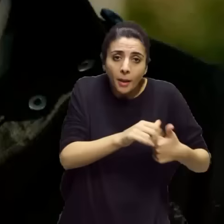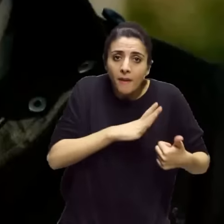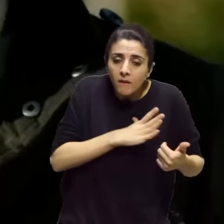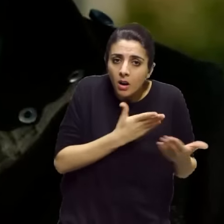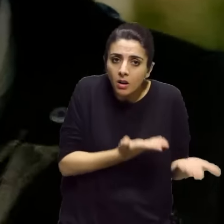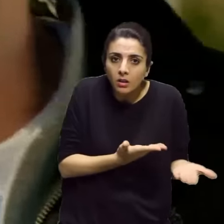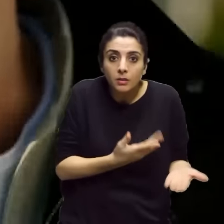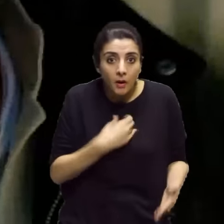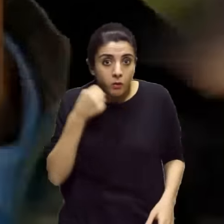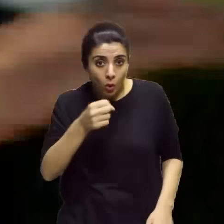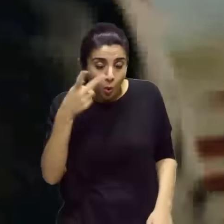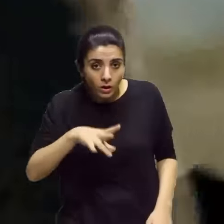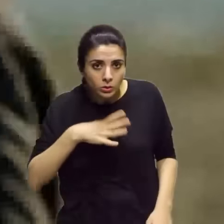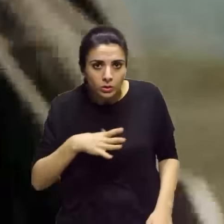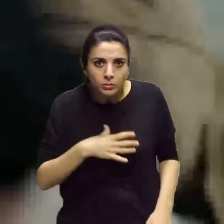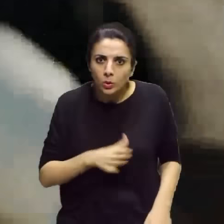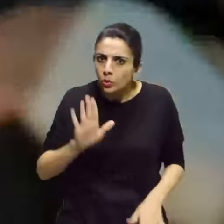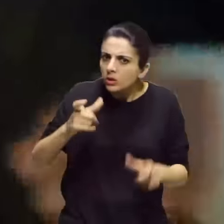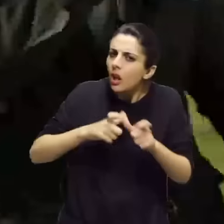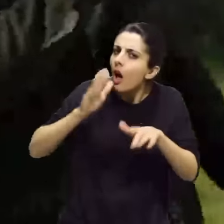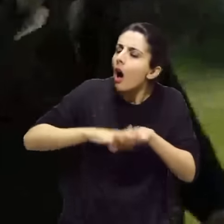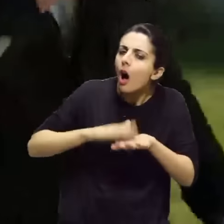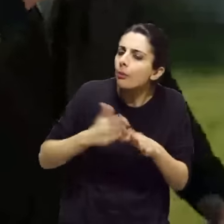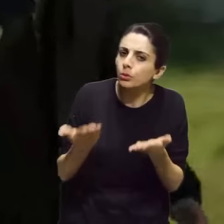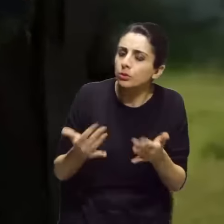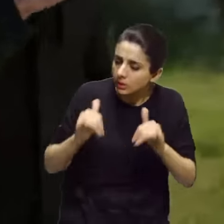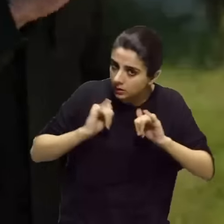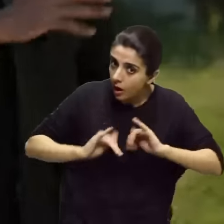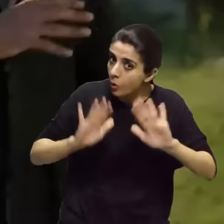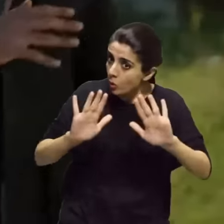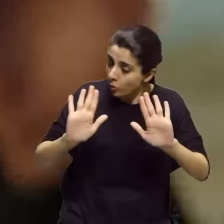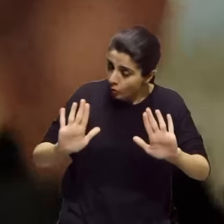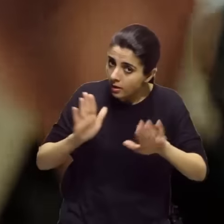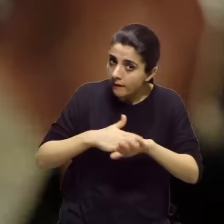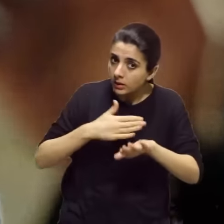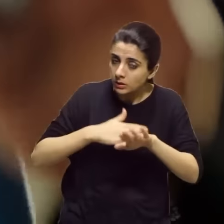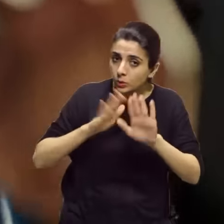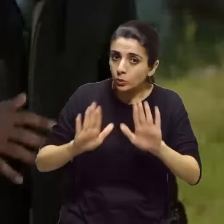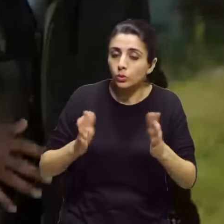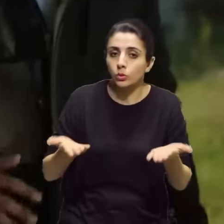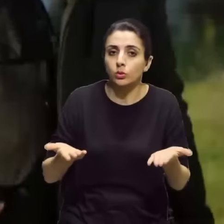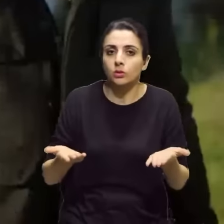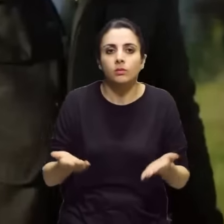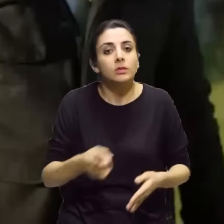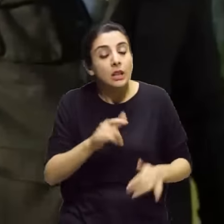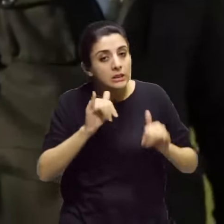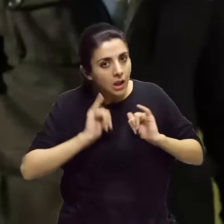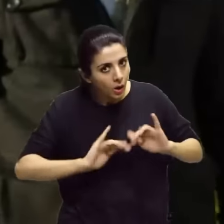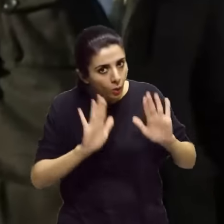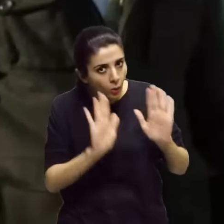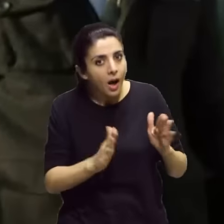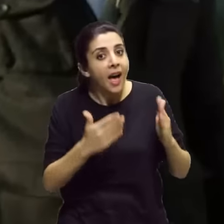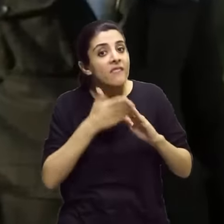benim. Sinan elini tersini kaldırdı. Dur Sinan ne yapıyorsun? Sinan sakin ol, ağır ol biraz. Sen de sakin ol